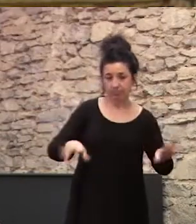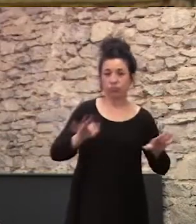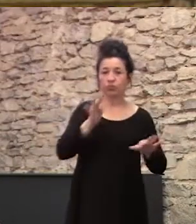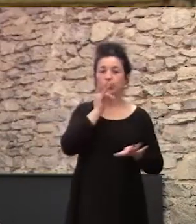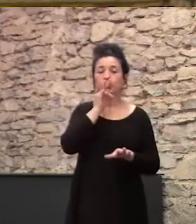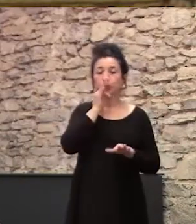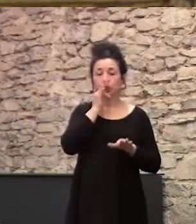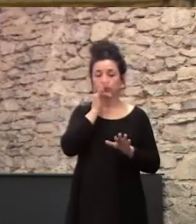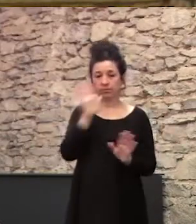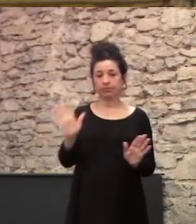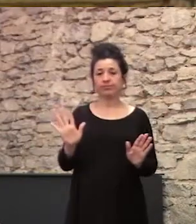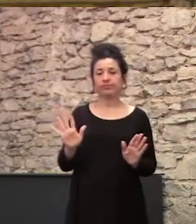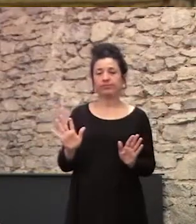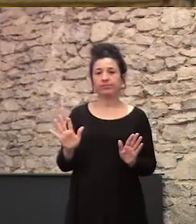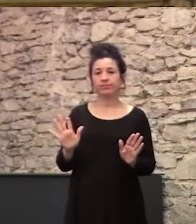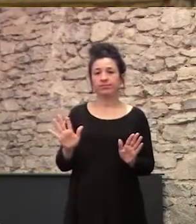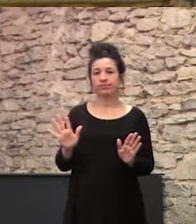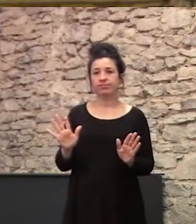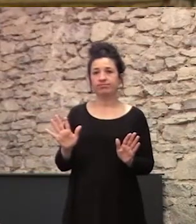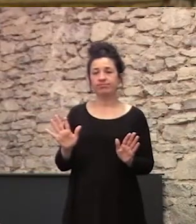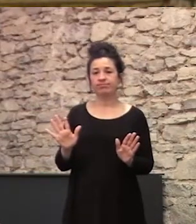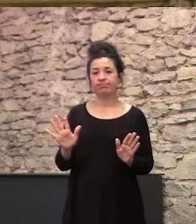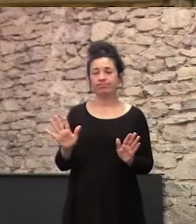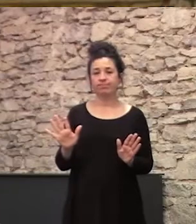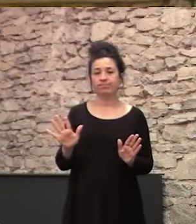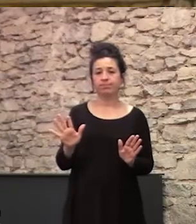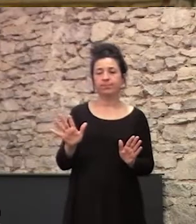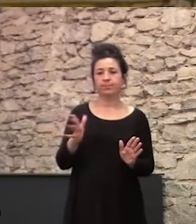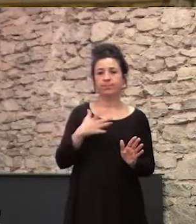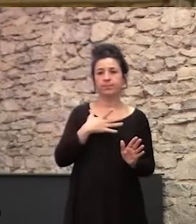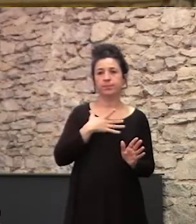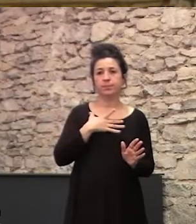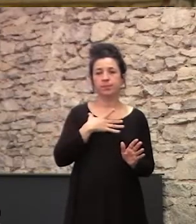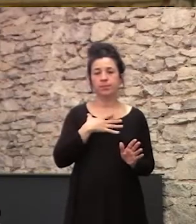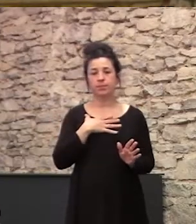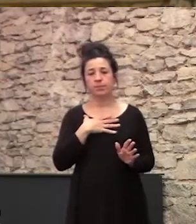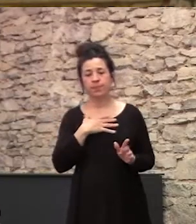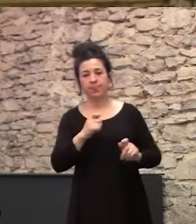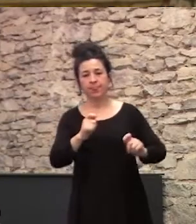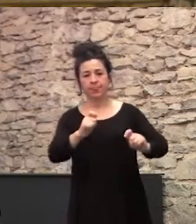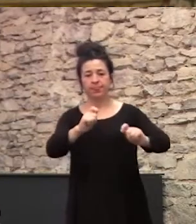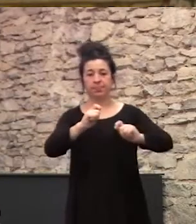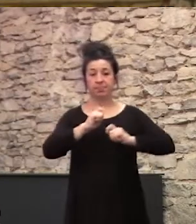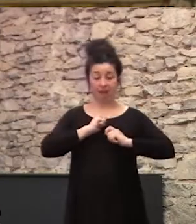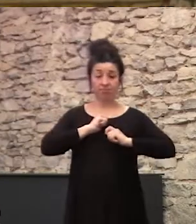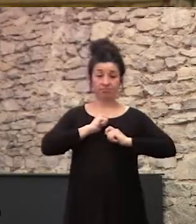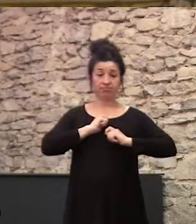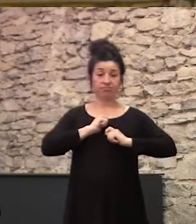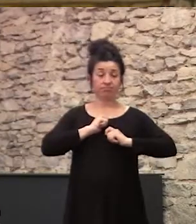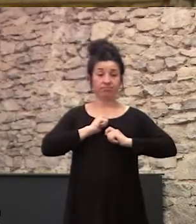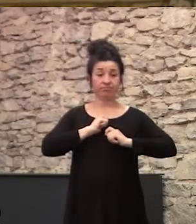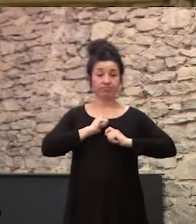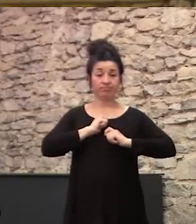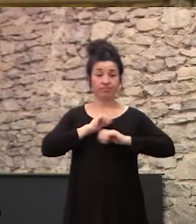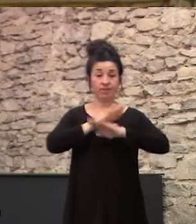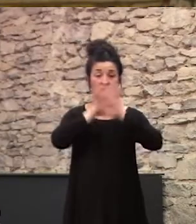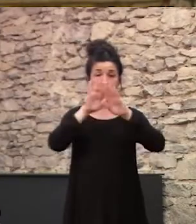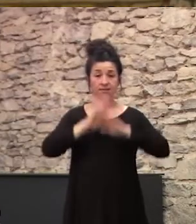nik uste dut horrek ematen dizkizula osea, nahi eta nahi ez eragiten diola